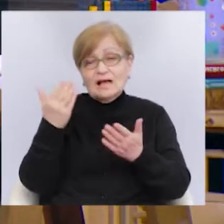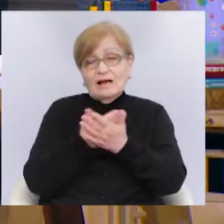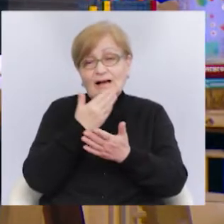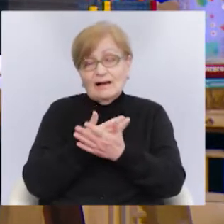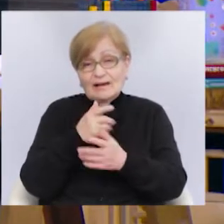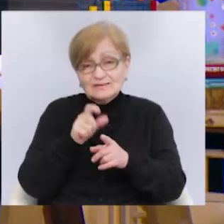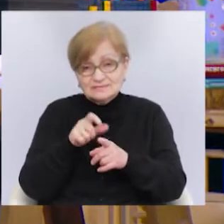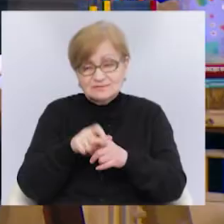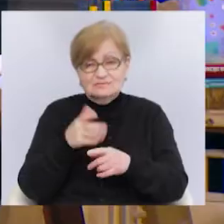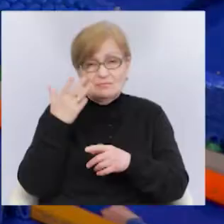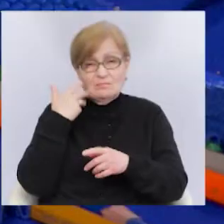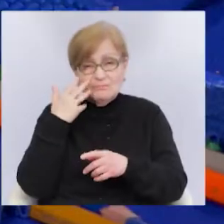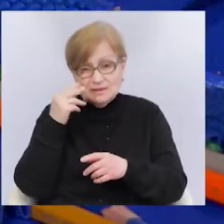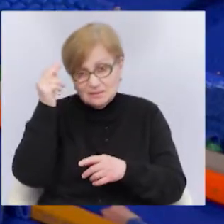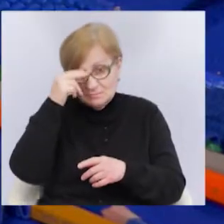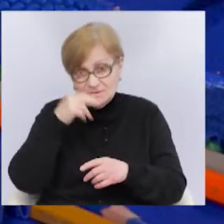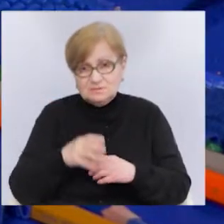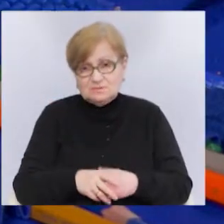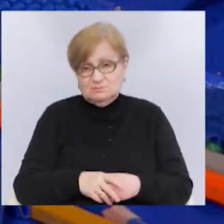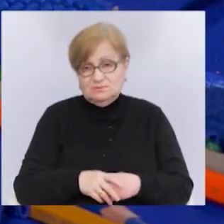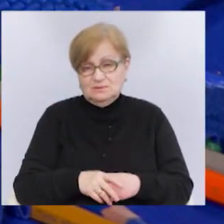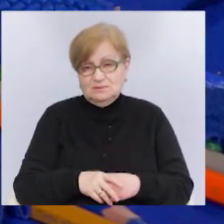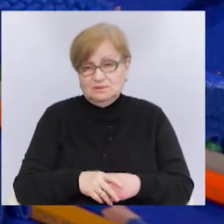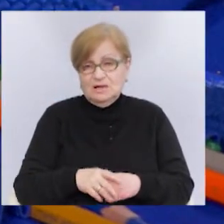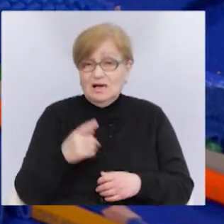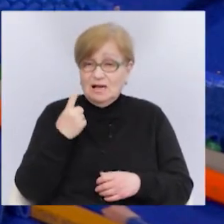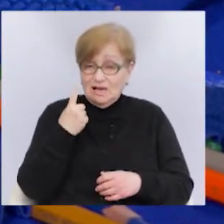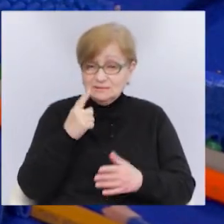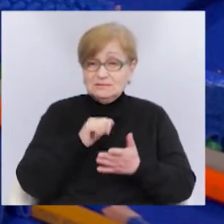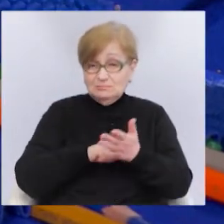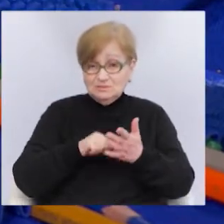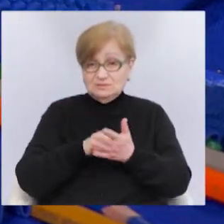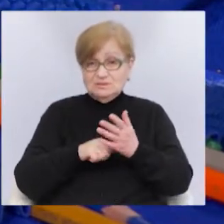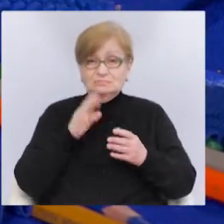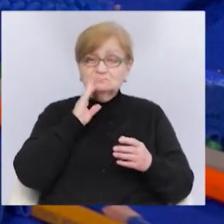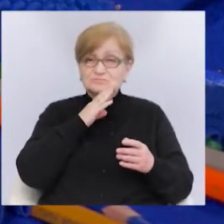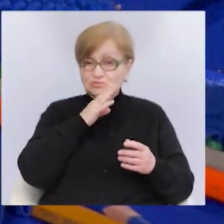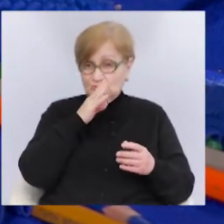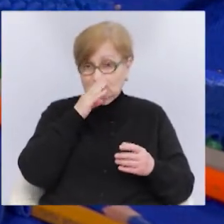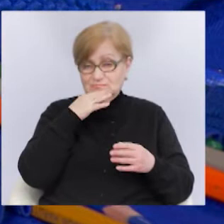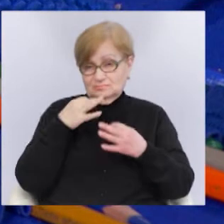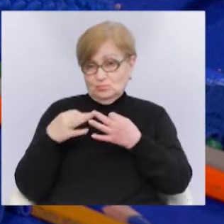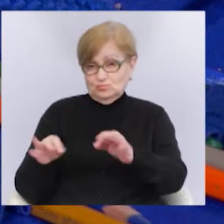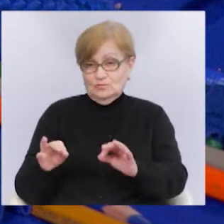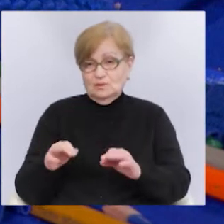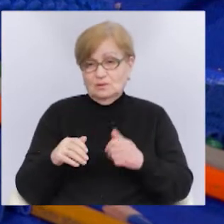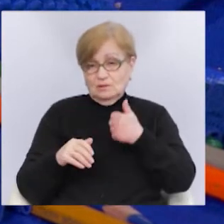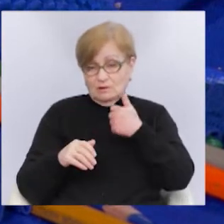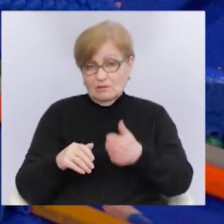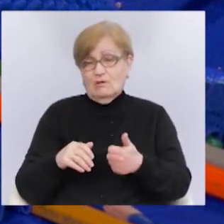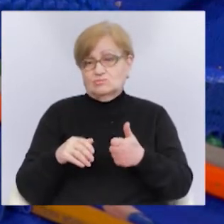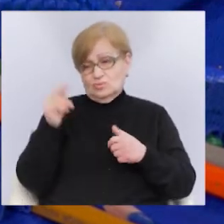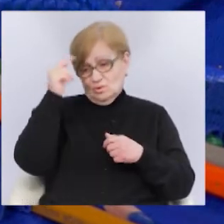ისწავლოს, ფერები ისწავლოს და აი სწორედ ამის გამო ეს არის ერთ-ერთი მიზეზი, რის გამოც მშობლები ასე თქვა ამბობენ, რომ კარგია